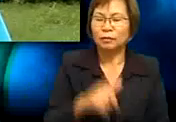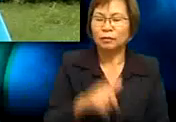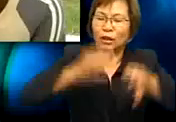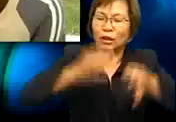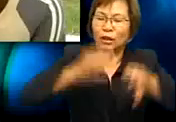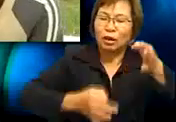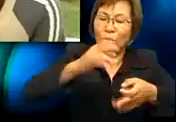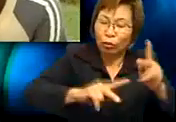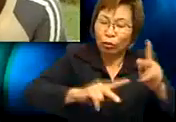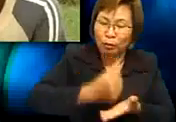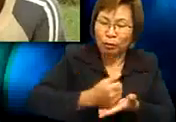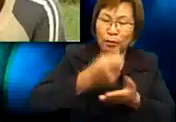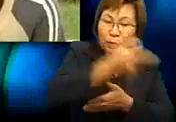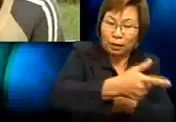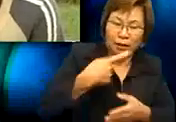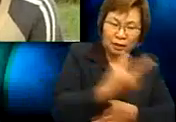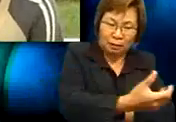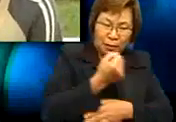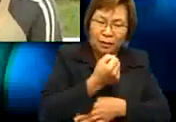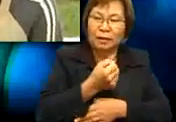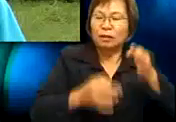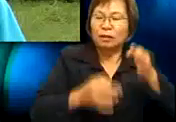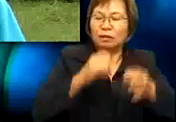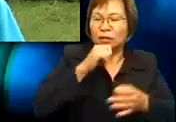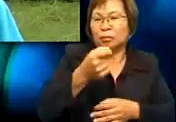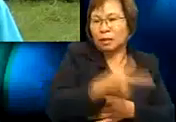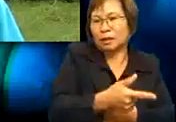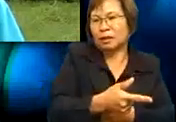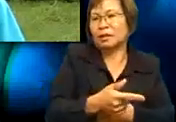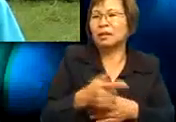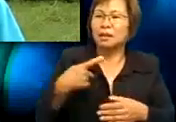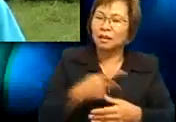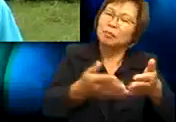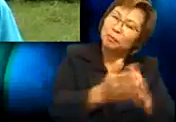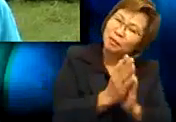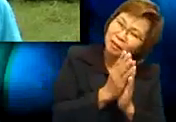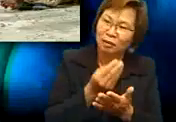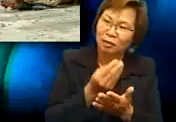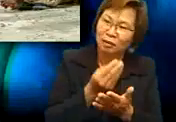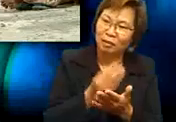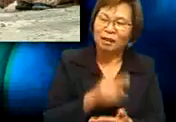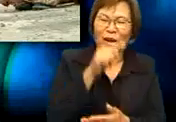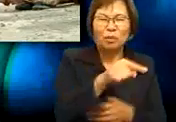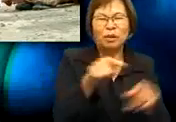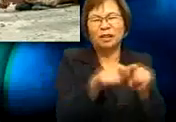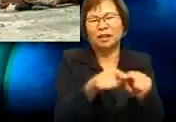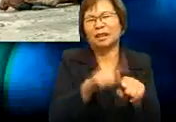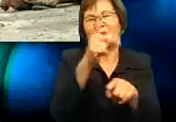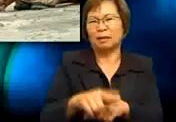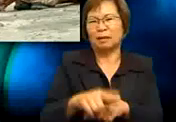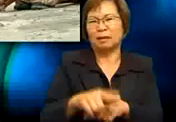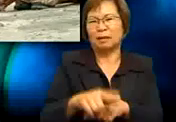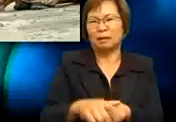tolonglah. Kalau orang bagi upah, kita ambil. Kalau tak bagi, kita minta lah. Ish, awak ni